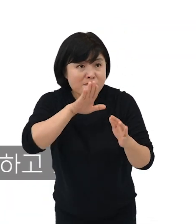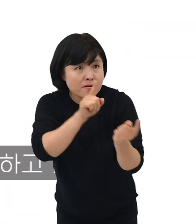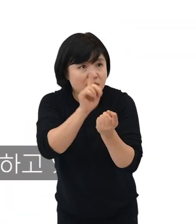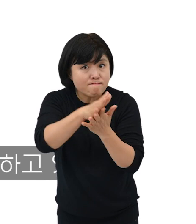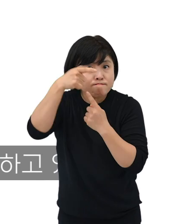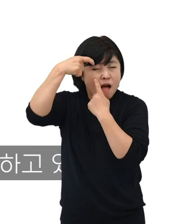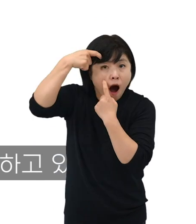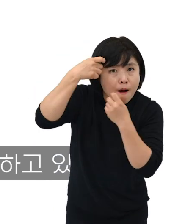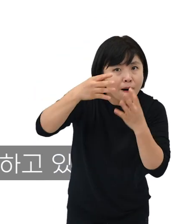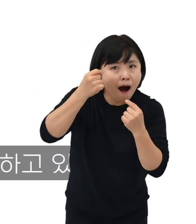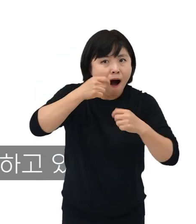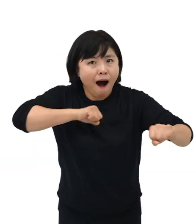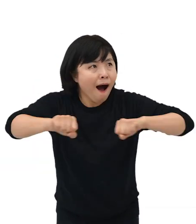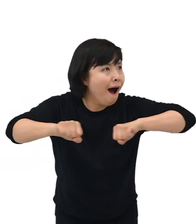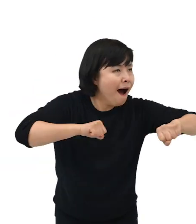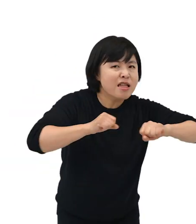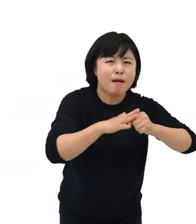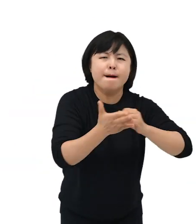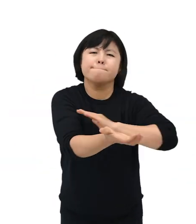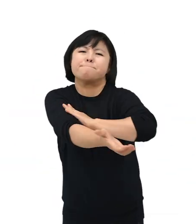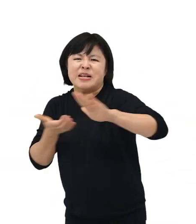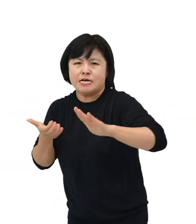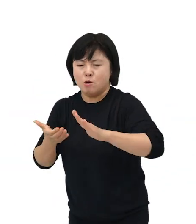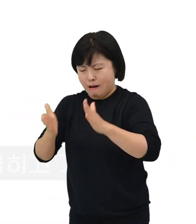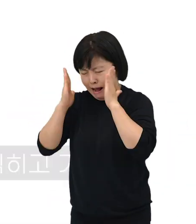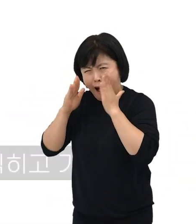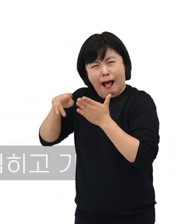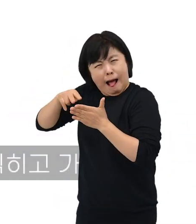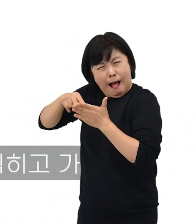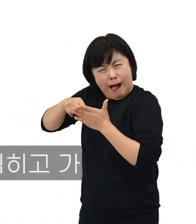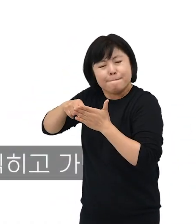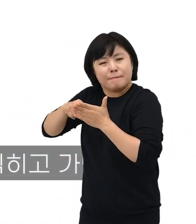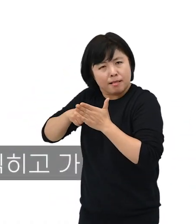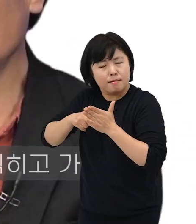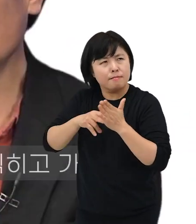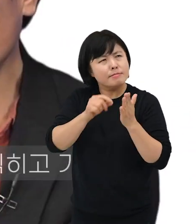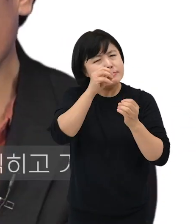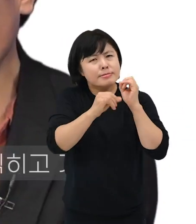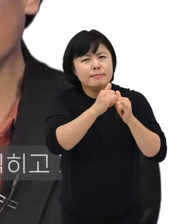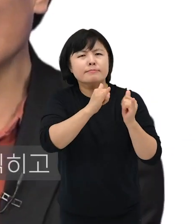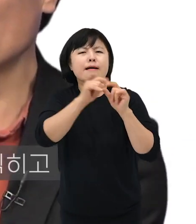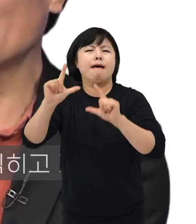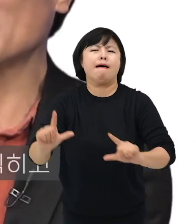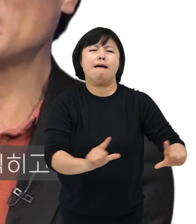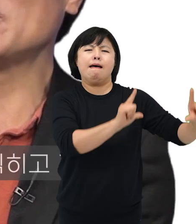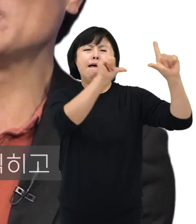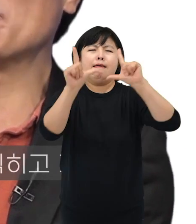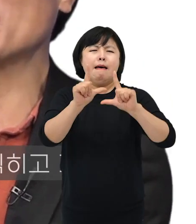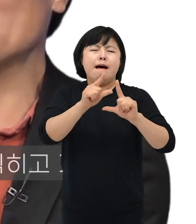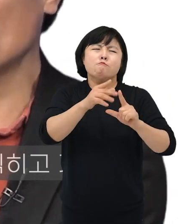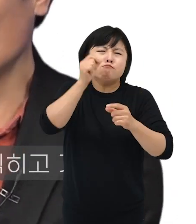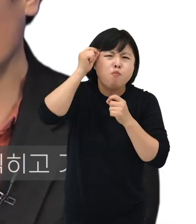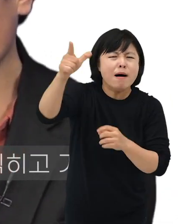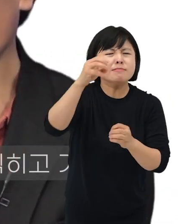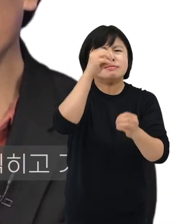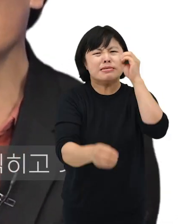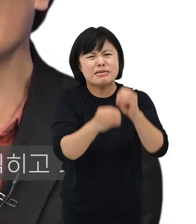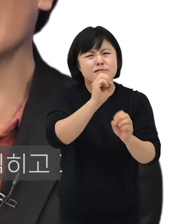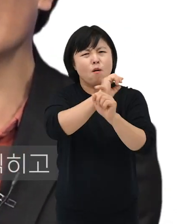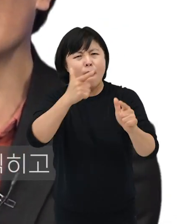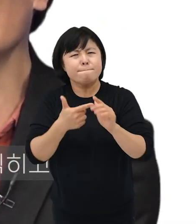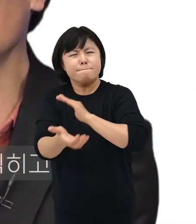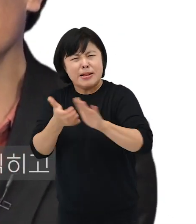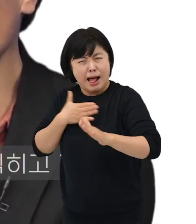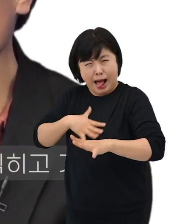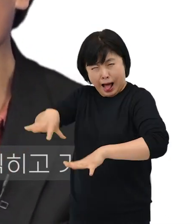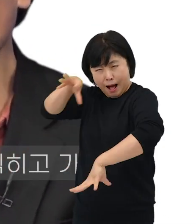현장에 아주 생동하고 있으니까 그런 것들을 미리 공부하고, 시인의 어떤 생애라든지 그 시인이 남긴 훌륭한 시, 이런